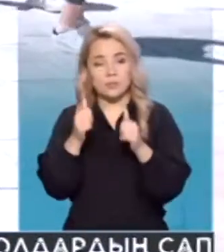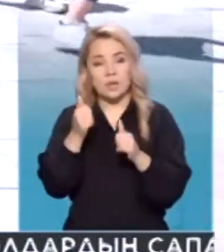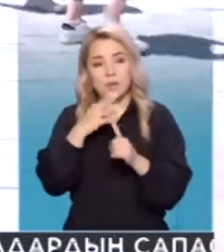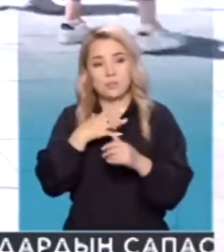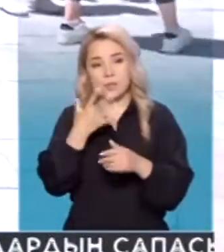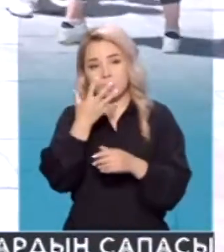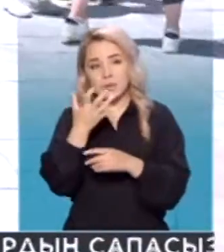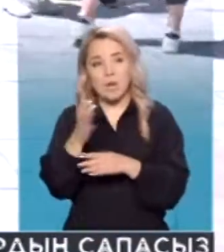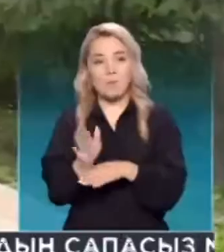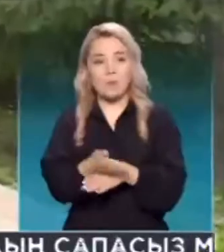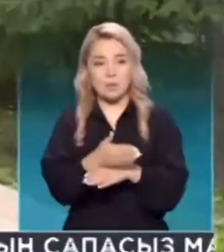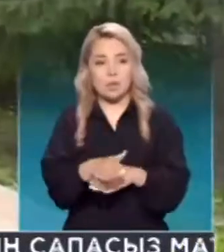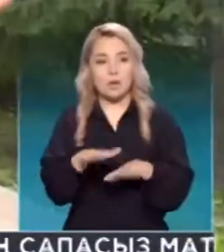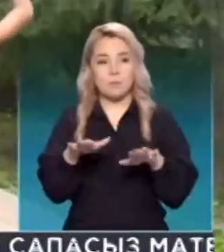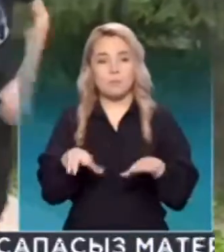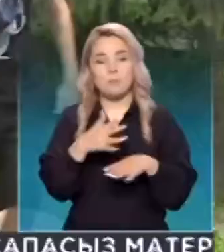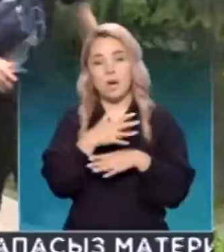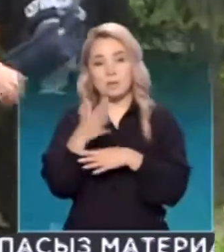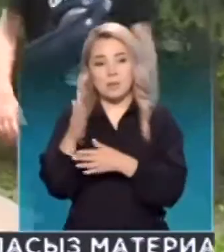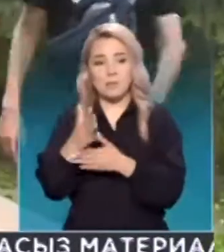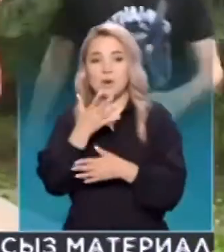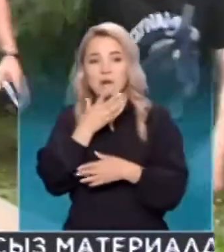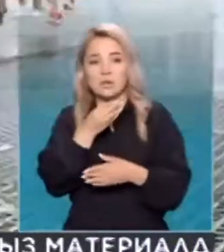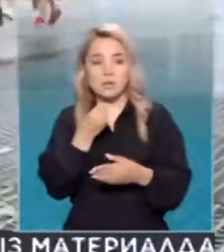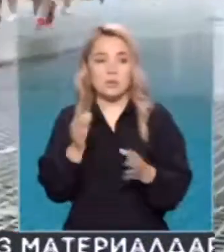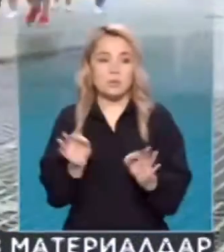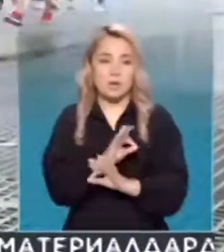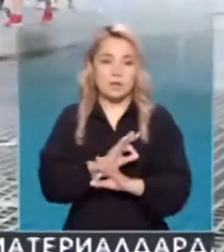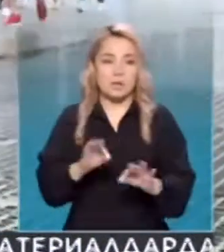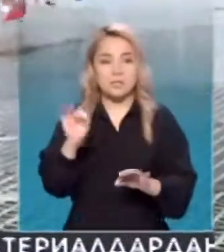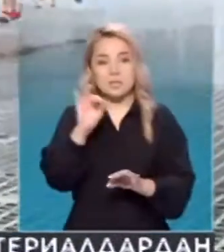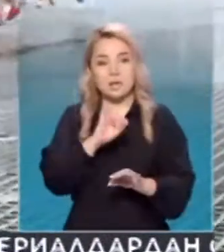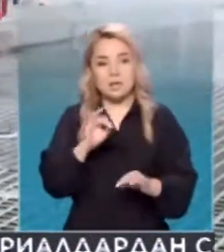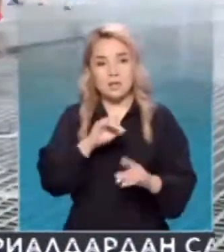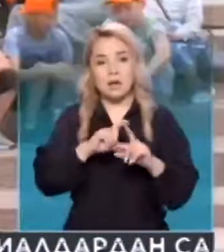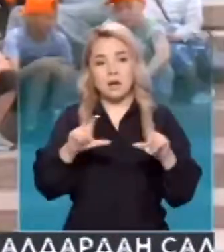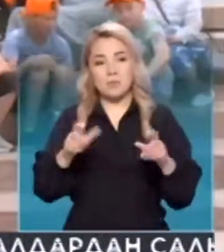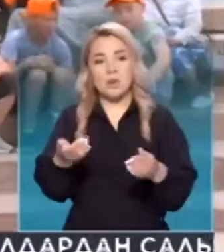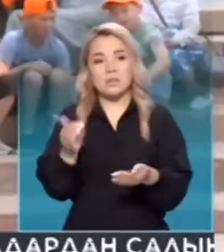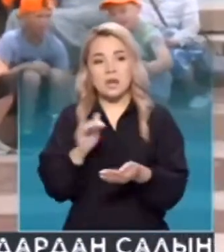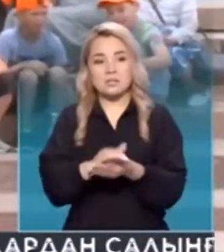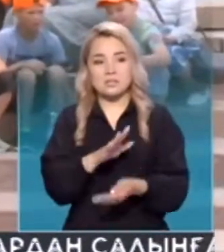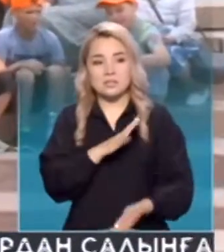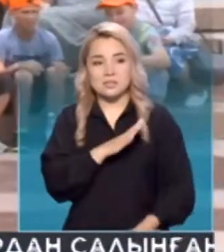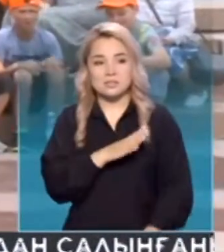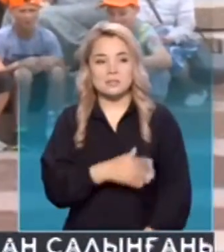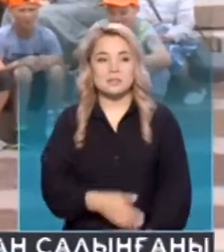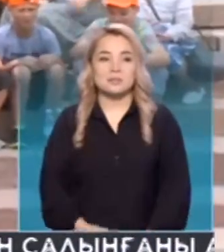түсіп, паркті аралады. Олар қаланың сұлулығына тамсанып, тарихи ғимараттармен танысты.